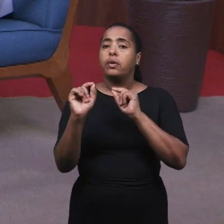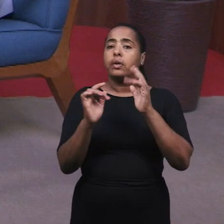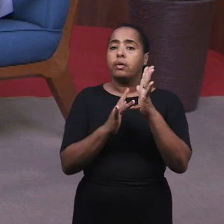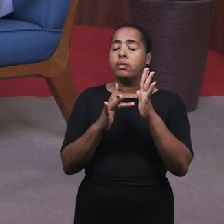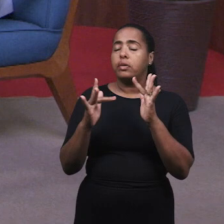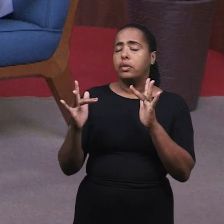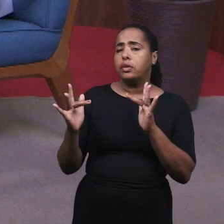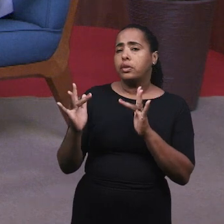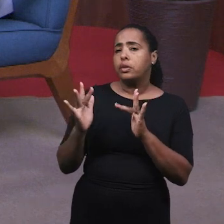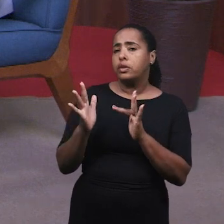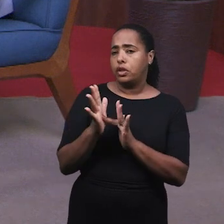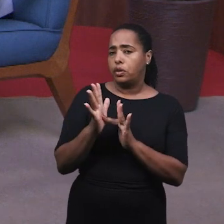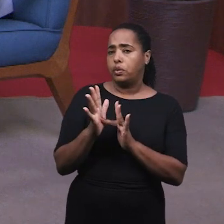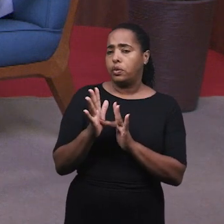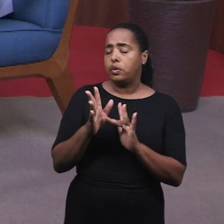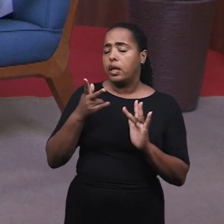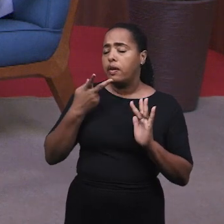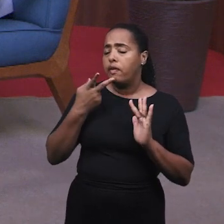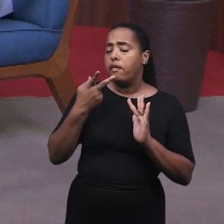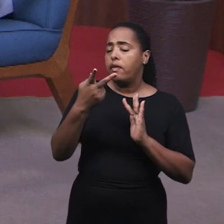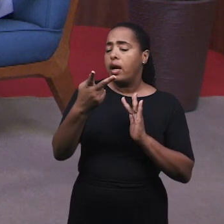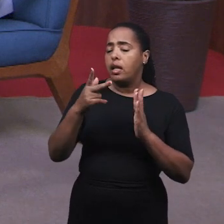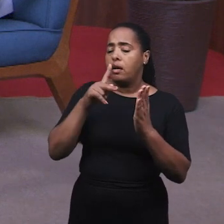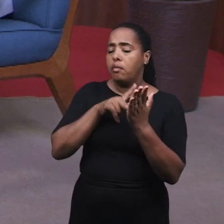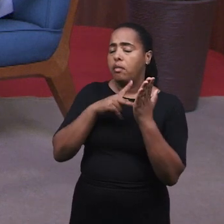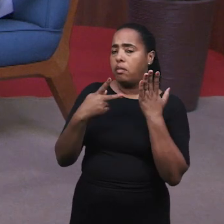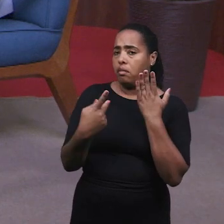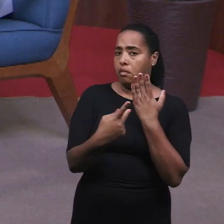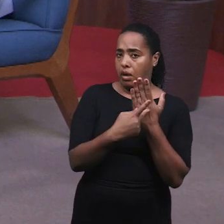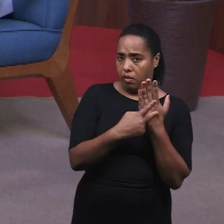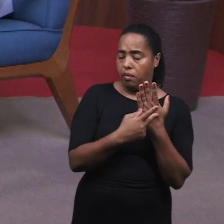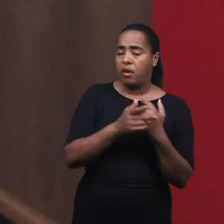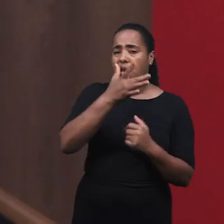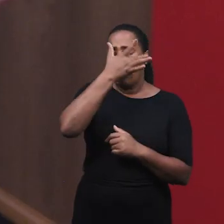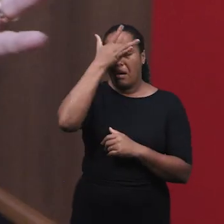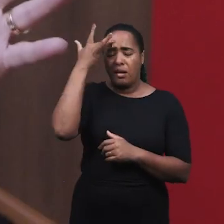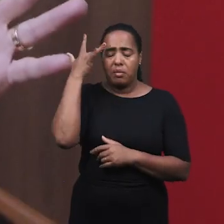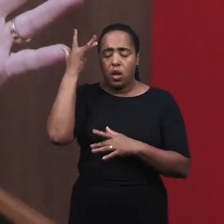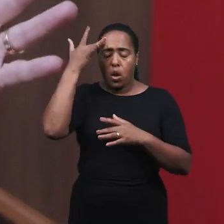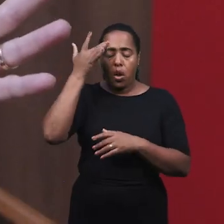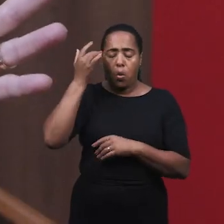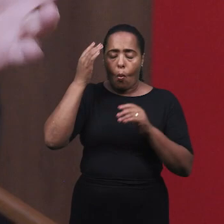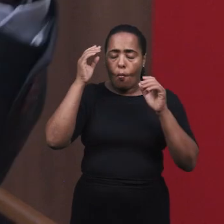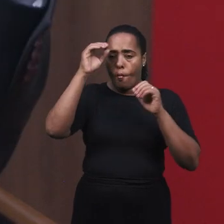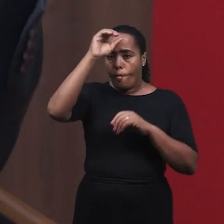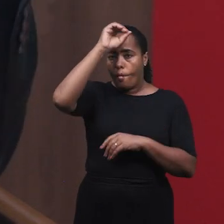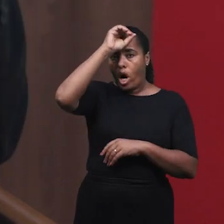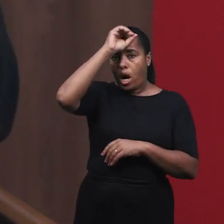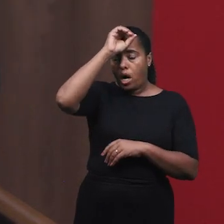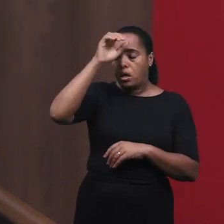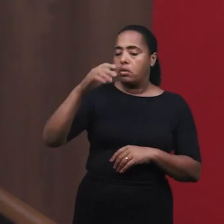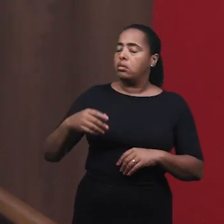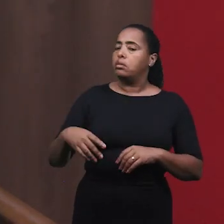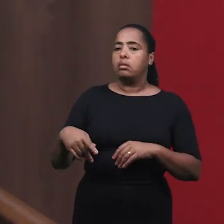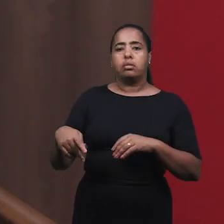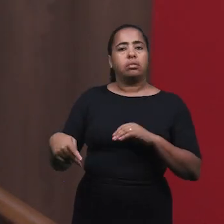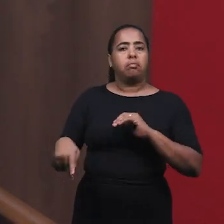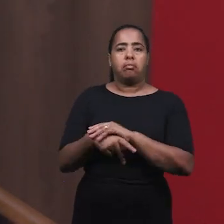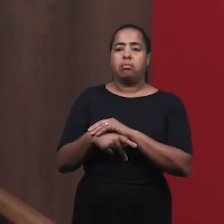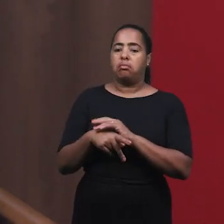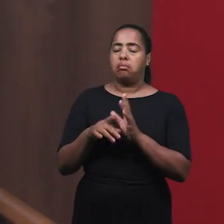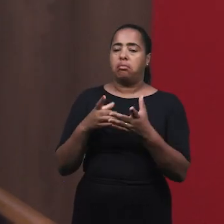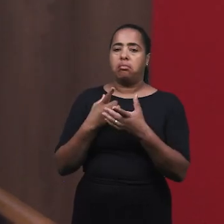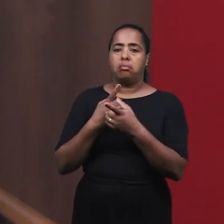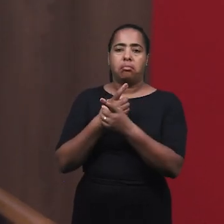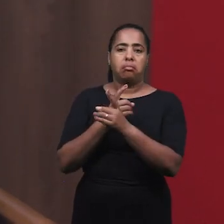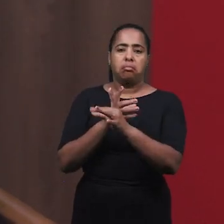Seigneur Jésus qui parle par parabole. Et les personnes ne comprenaient pas, ni